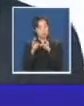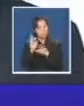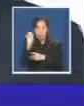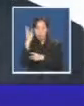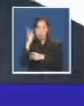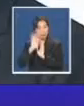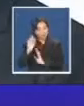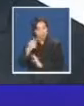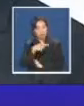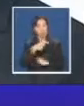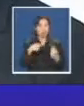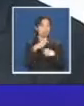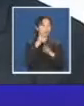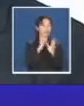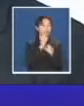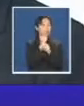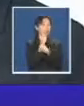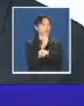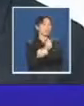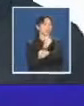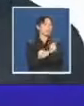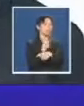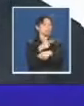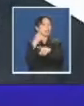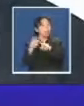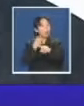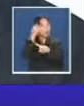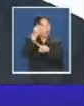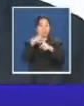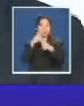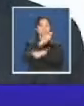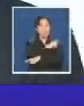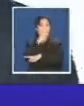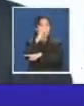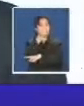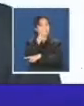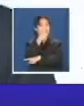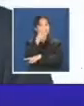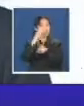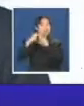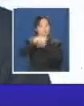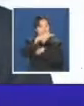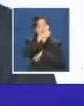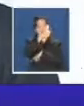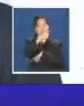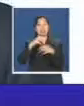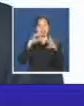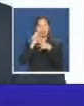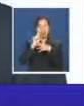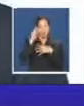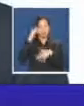ชนในรายงานนอกระบบทั้งหมดนะครับนี่เป็นการเปลี่ยนแปลงครั้งสำคัญนะครับที่กำลังจะทำให้พี่น้องประชาชนจำนวนมาก